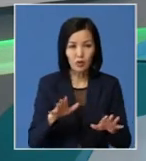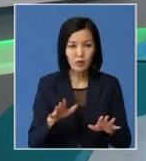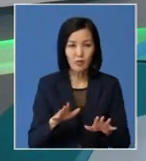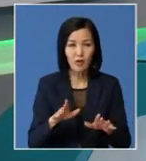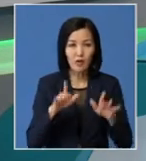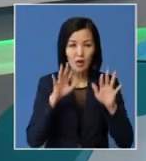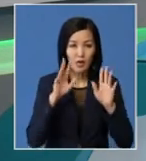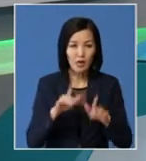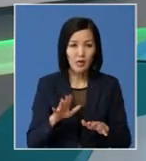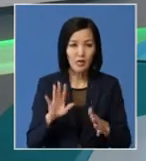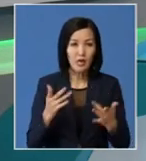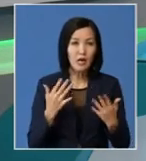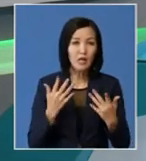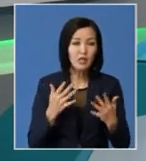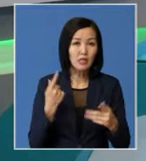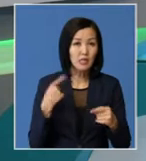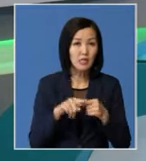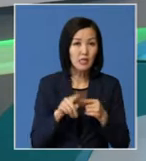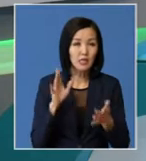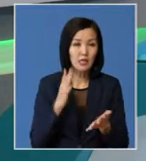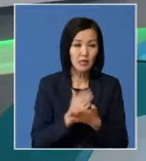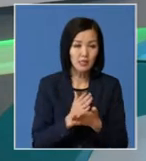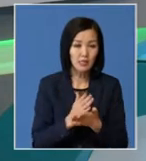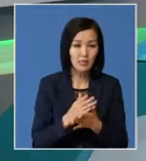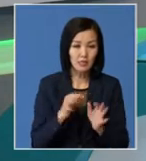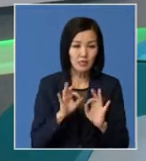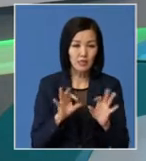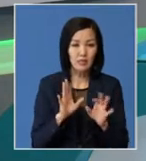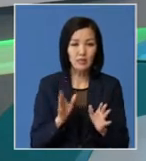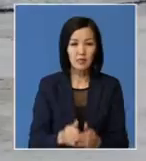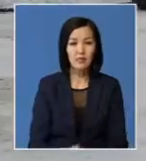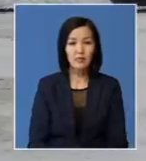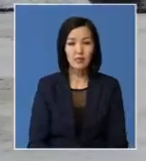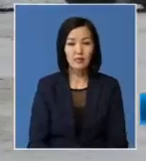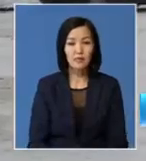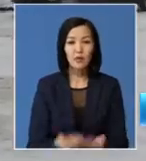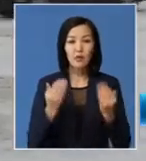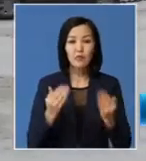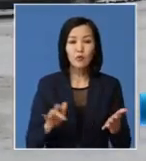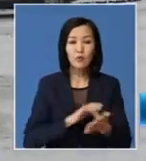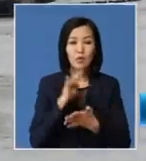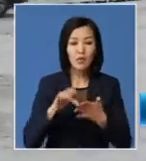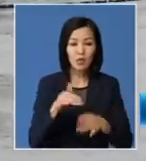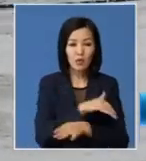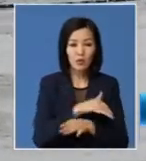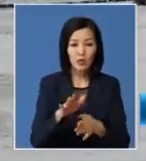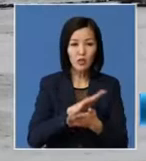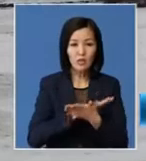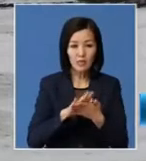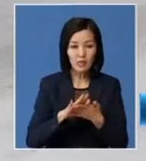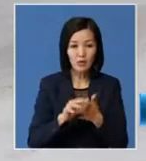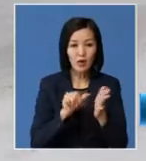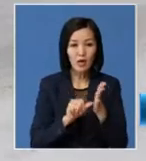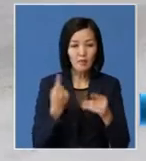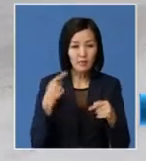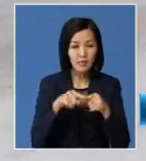Ақұлпанын шығаруға қанша техника жұмылдырылды? Тақырыпты тілші тарқатады. Бүгін қала көшелерін тазарту жұмыстарына 60